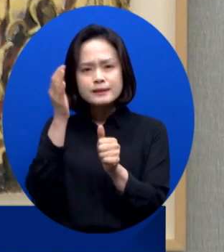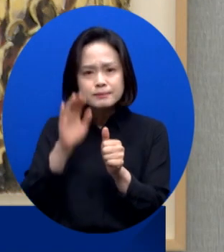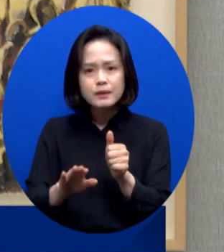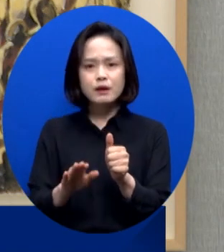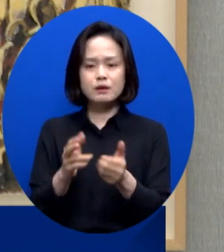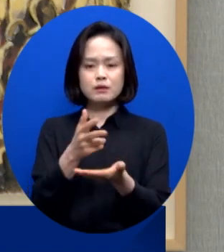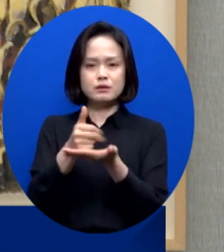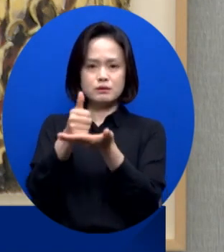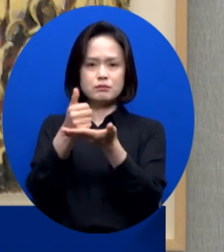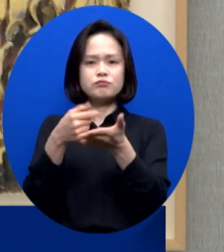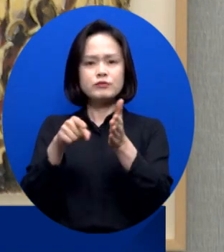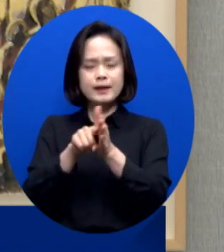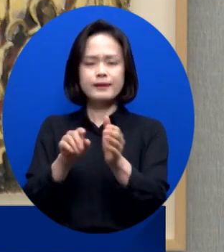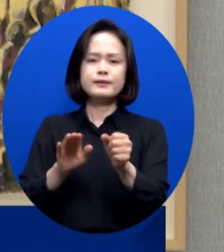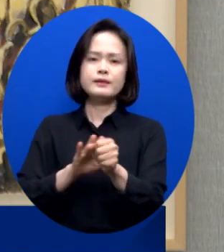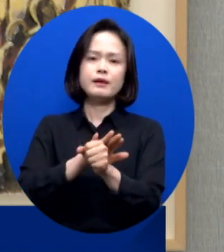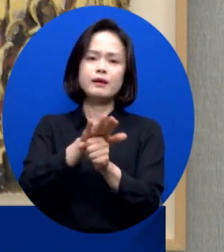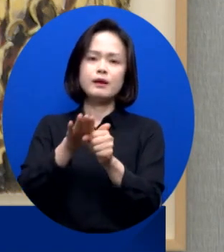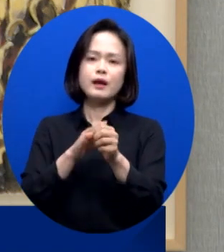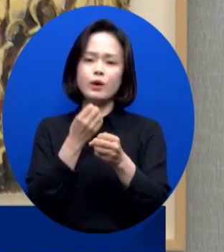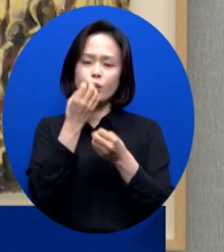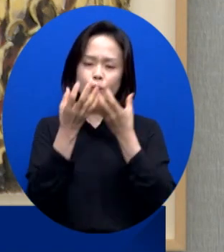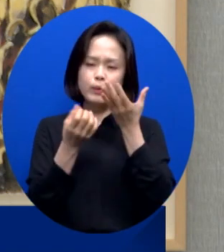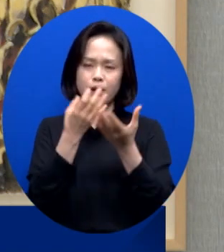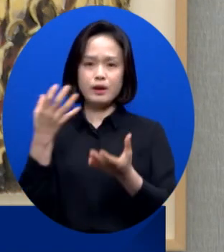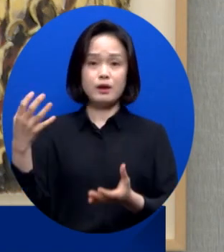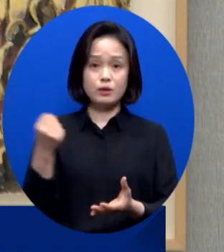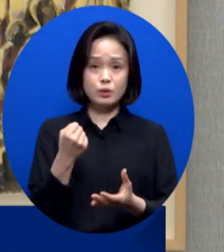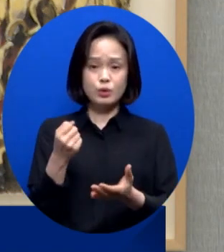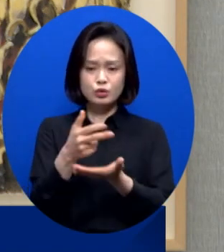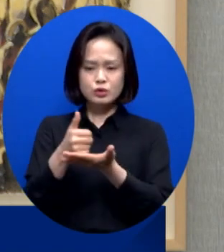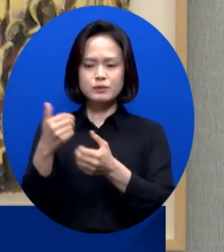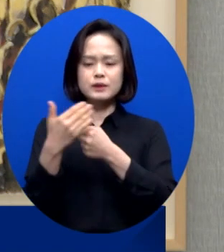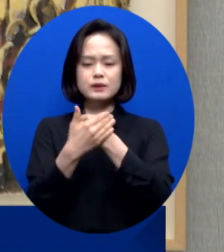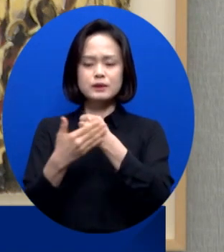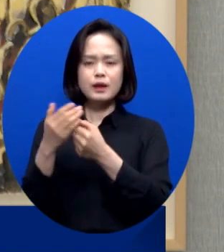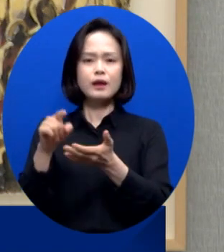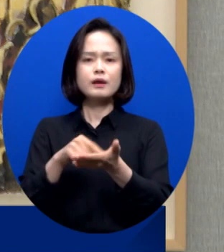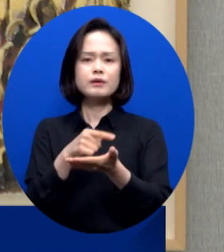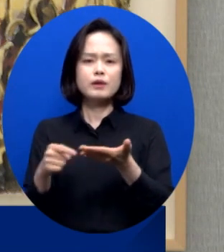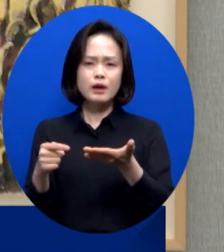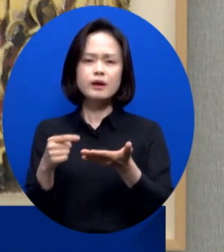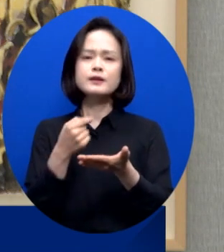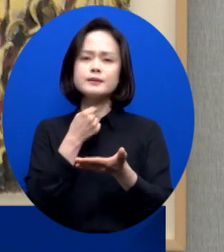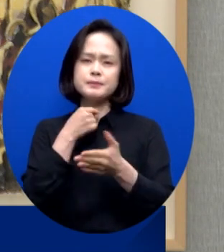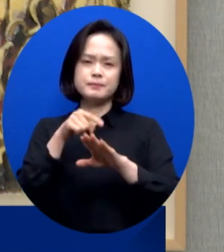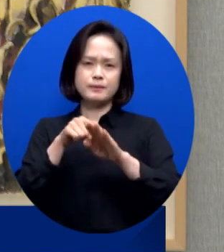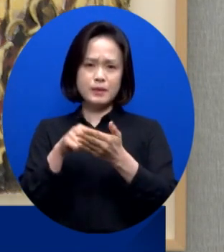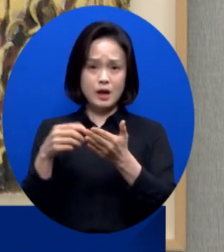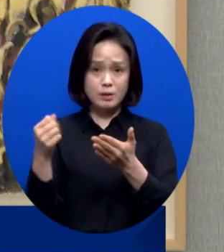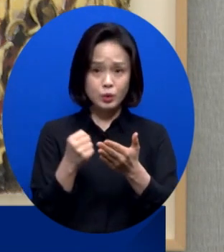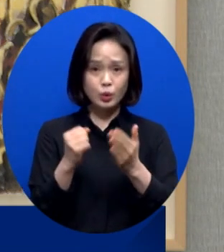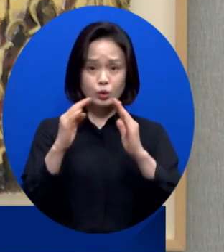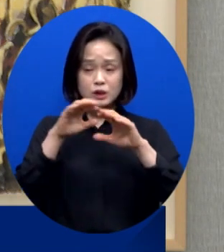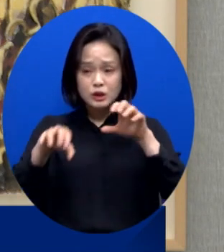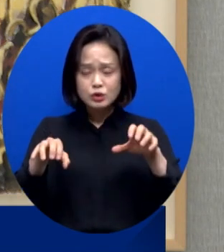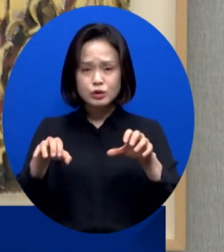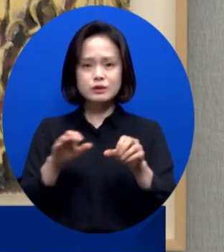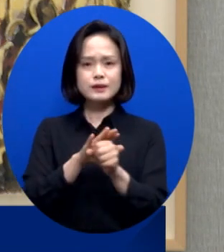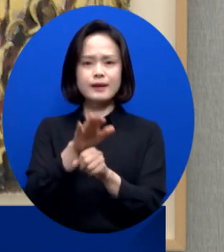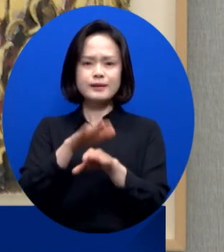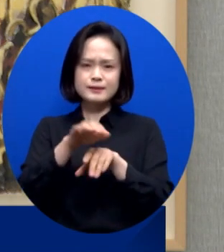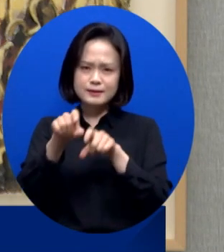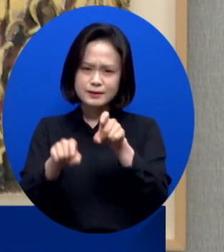또 주님을 향한 은혜에 보답하는 마음도 되구요 또는 이웃을 향한 사랑의 실천 함